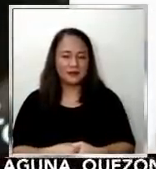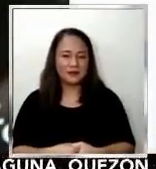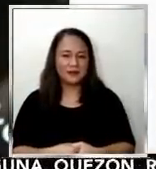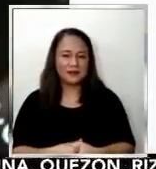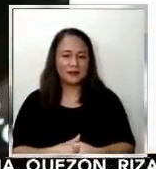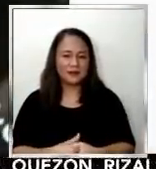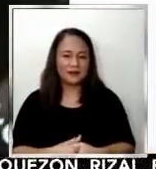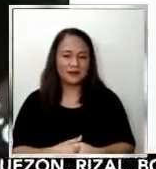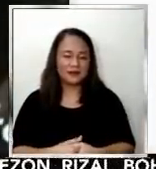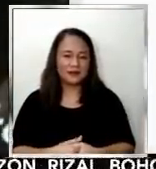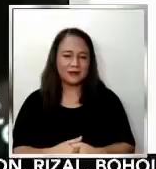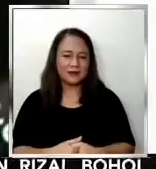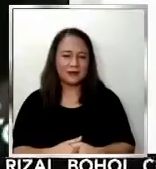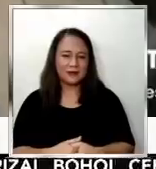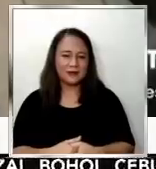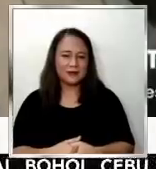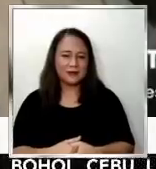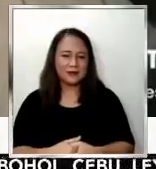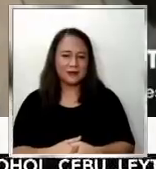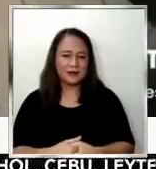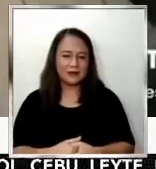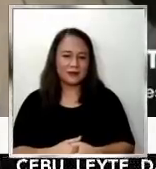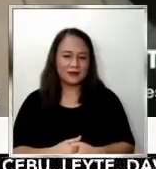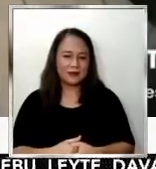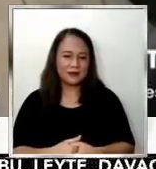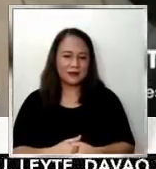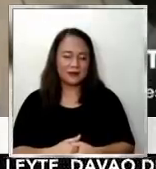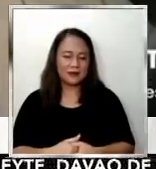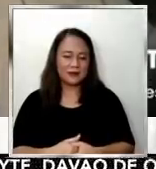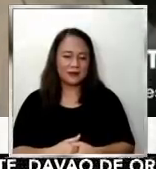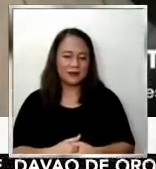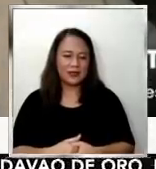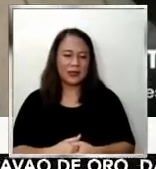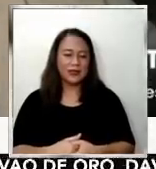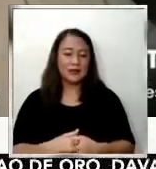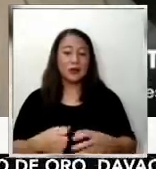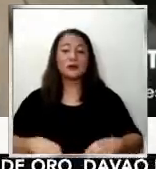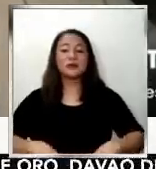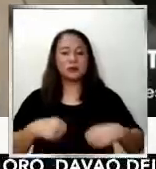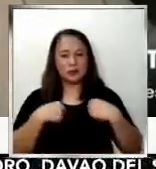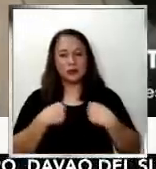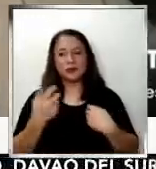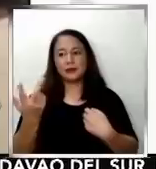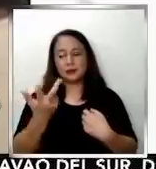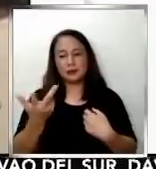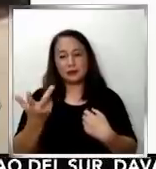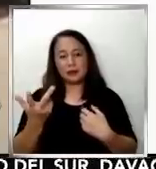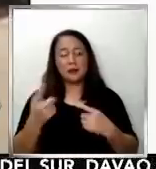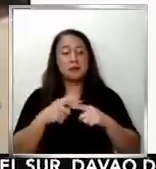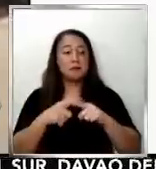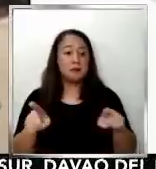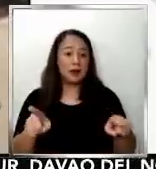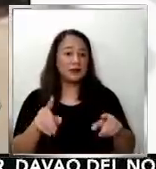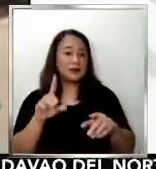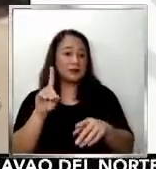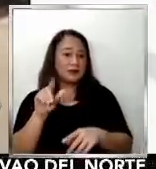Caught in a bad romance. Nairaos naman ang naunang tatlo pero si Dan.